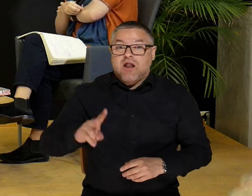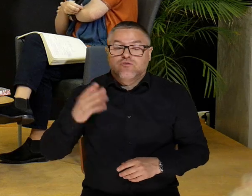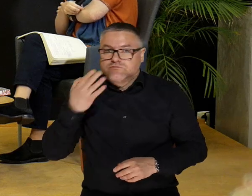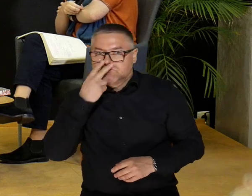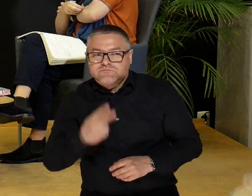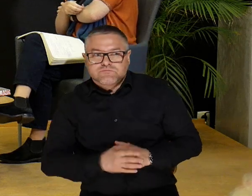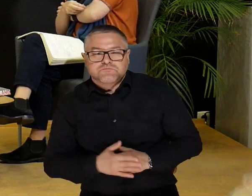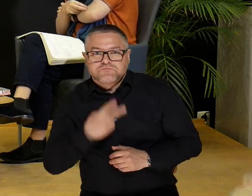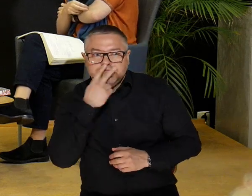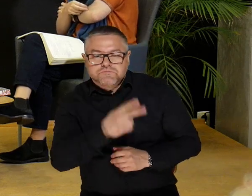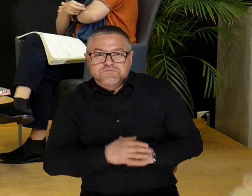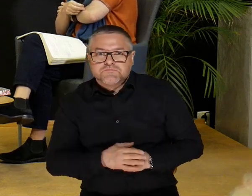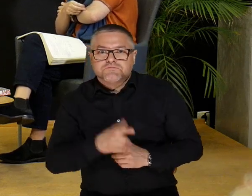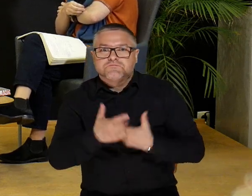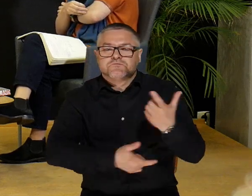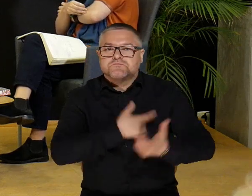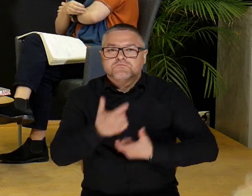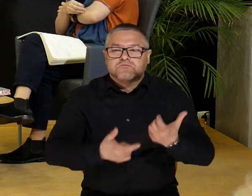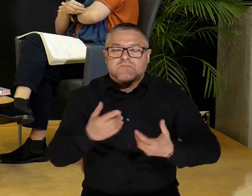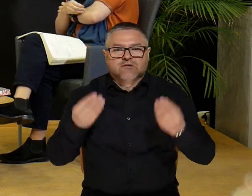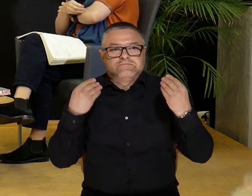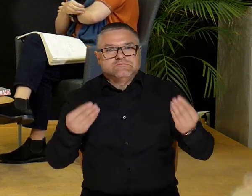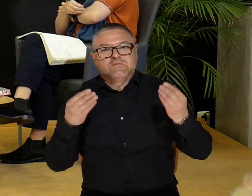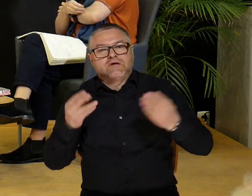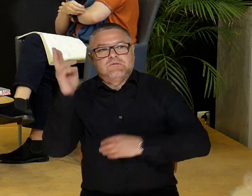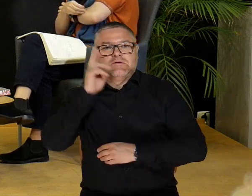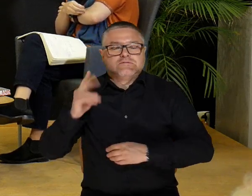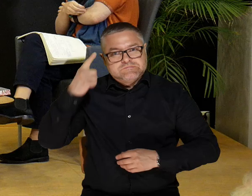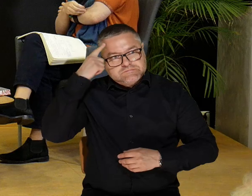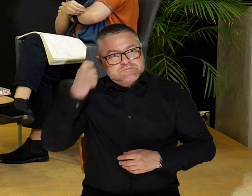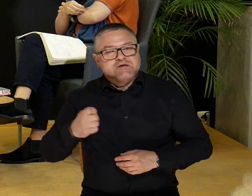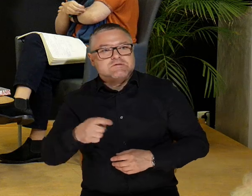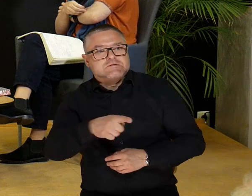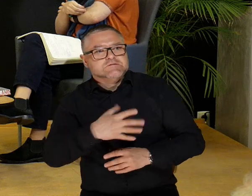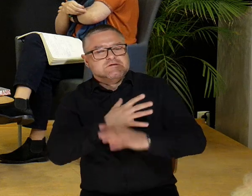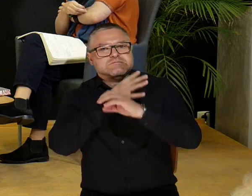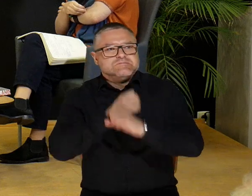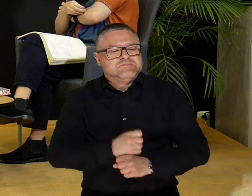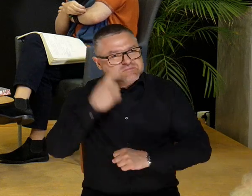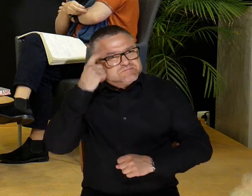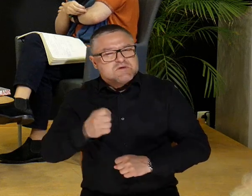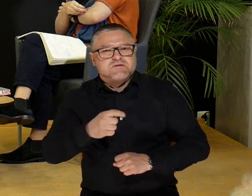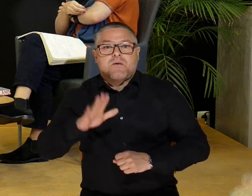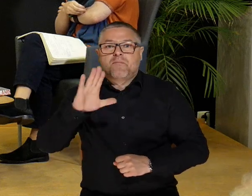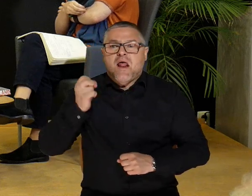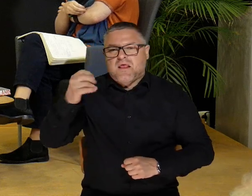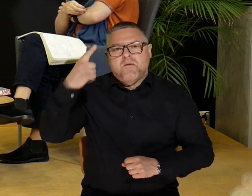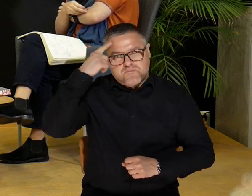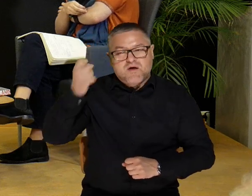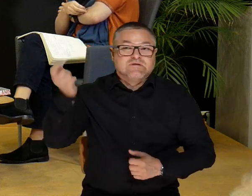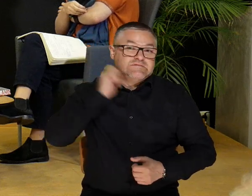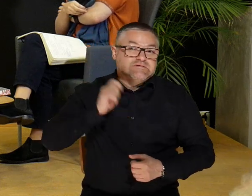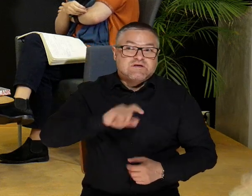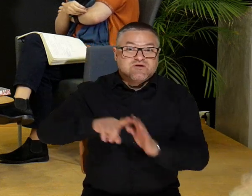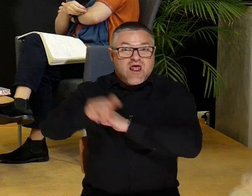w Mechelen kazernę Dossin, prawda, fantastyczną instytucję upamiętniającą Holokaust. I mówią, tak, no Belgom bardzo łatwo jest upamiętniać zbrodnie